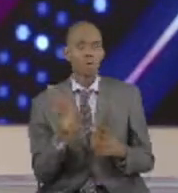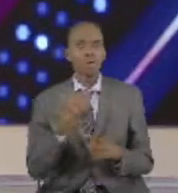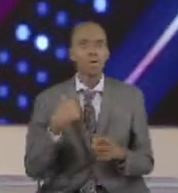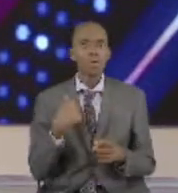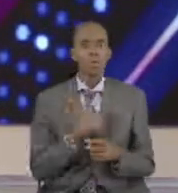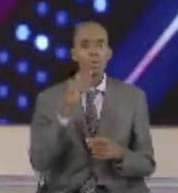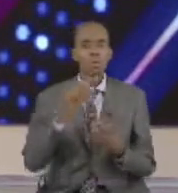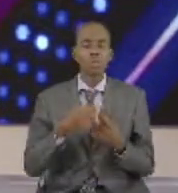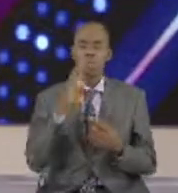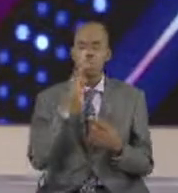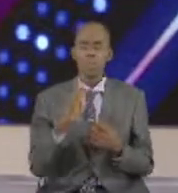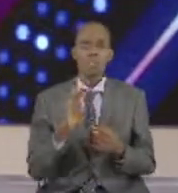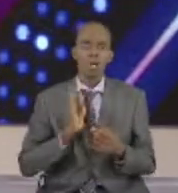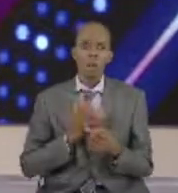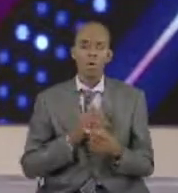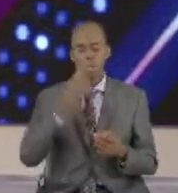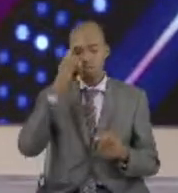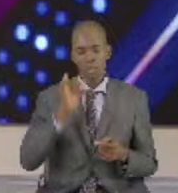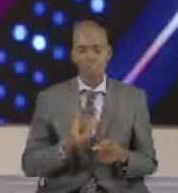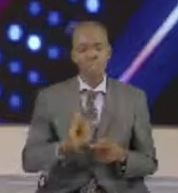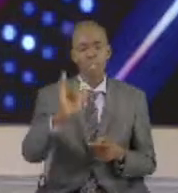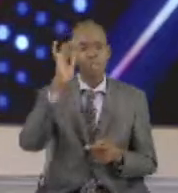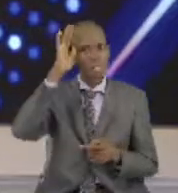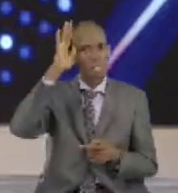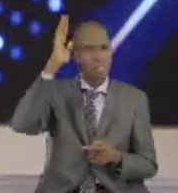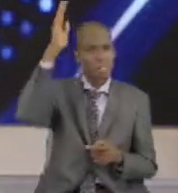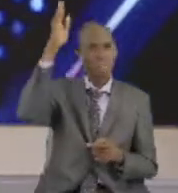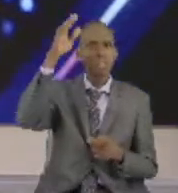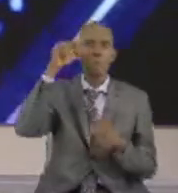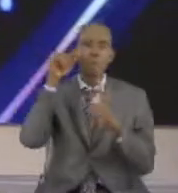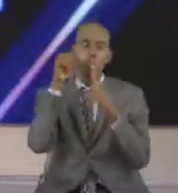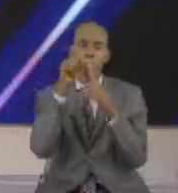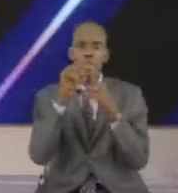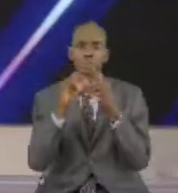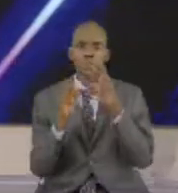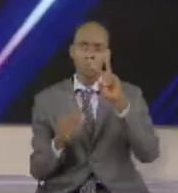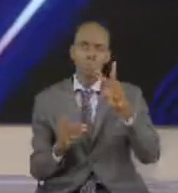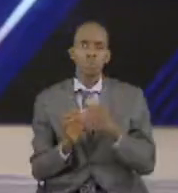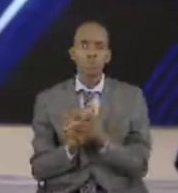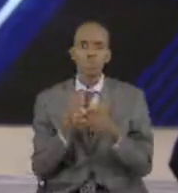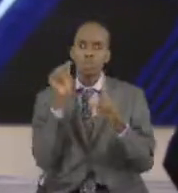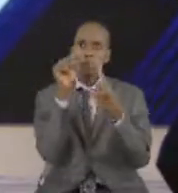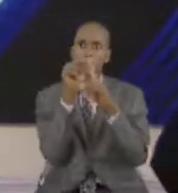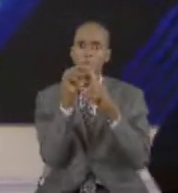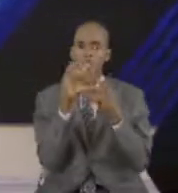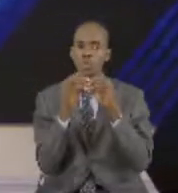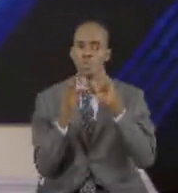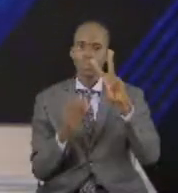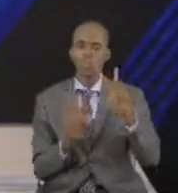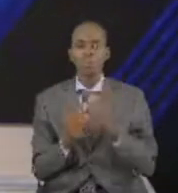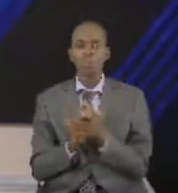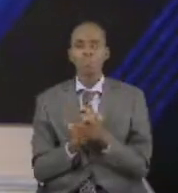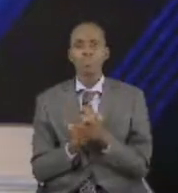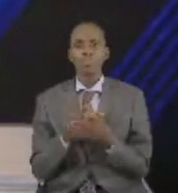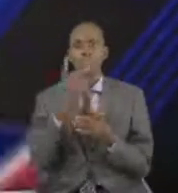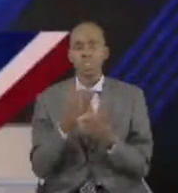devons être dans notre destinée éternelle. Nous abordons maintenant le deuxième point. Deuxième point,